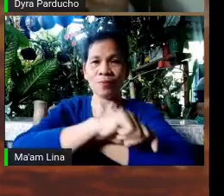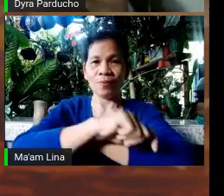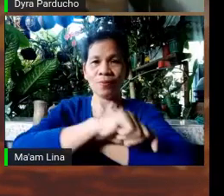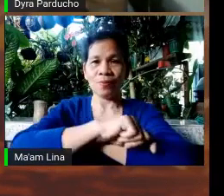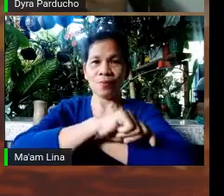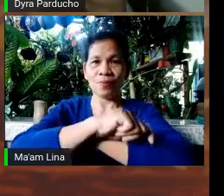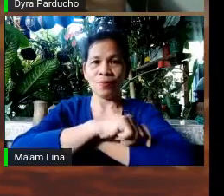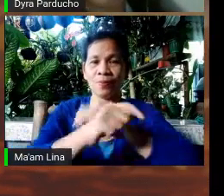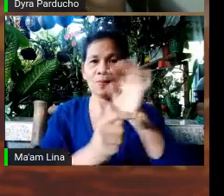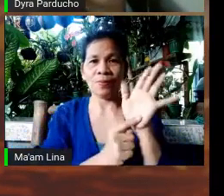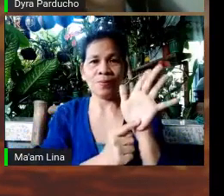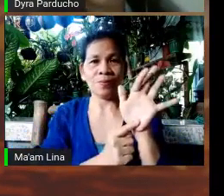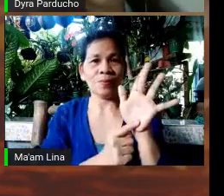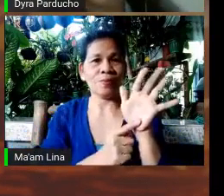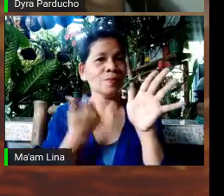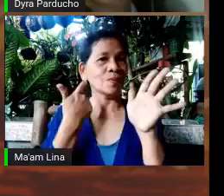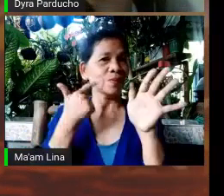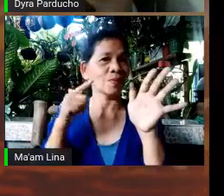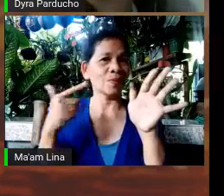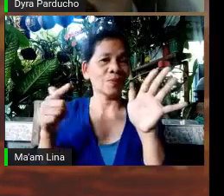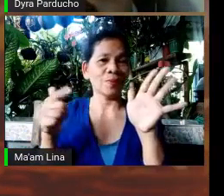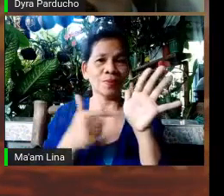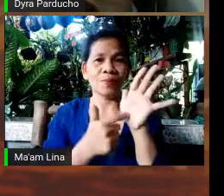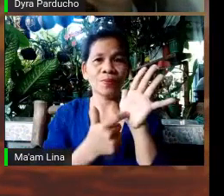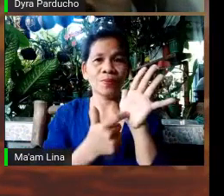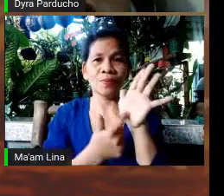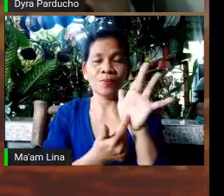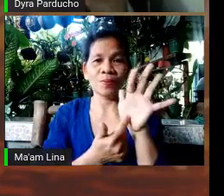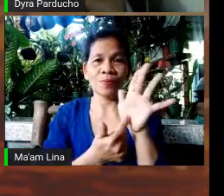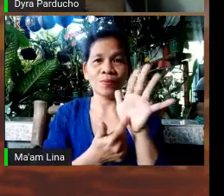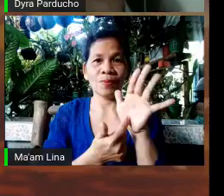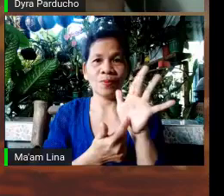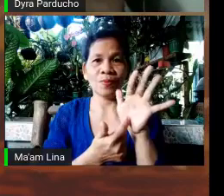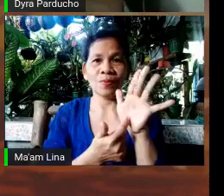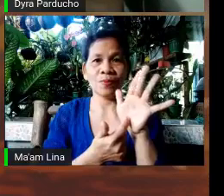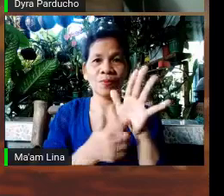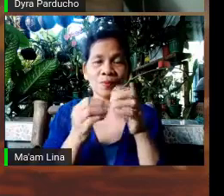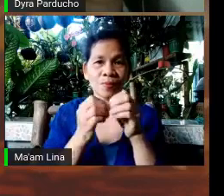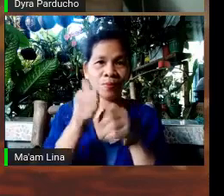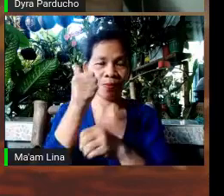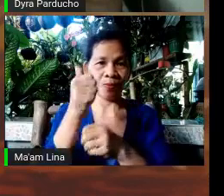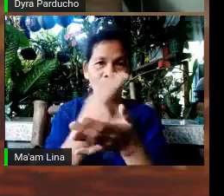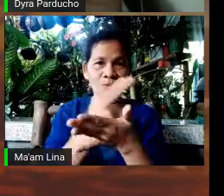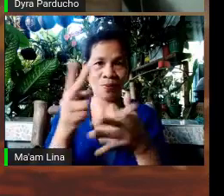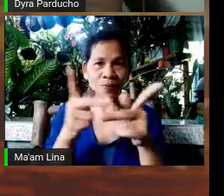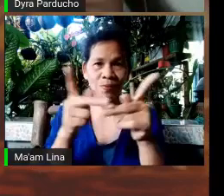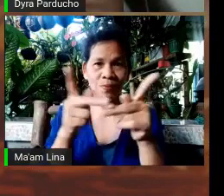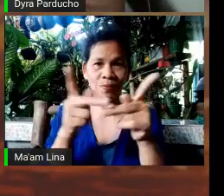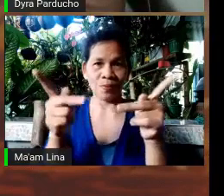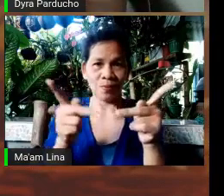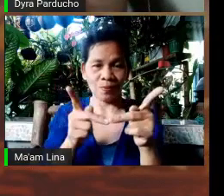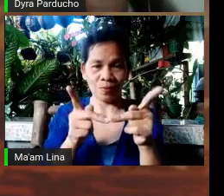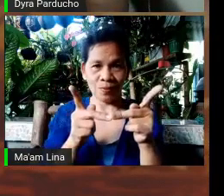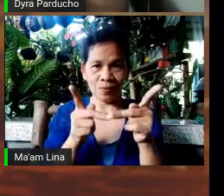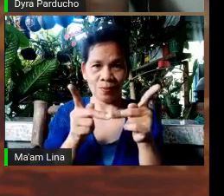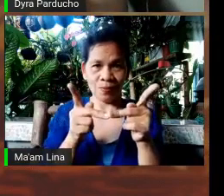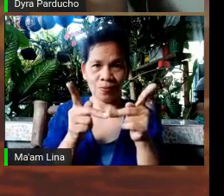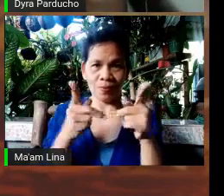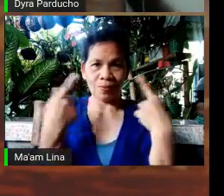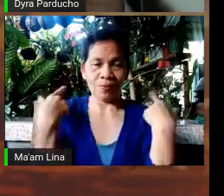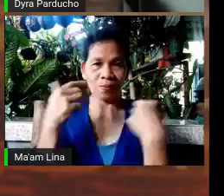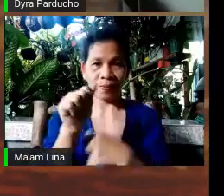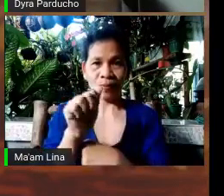ang golden lampstand, at sa loob, sa most holy place po ay nandoon po yung Ark Covenant po,